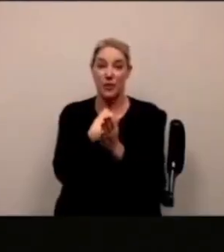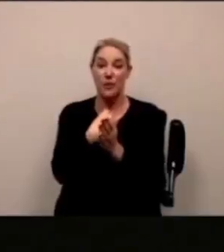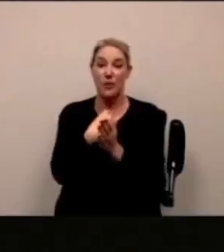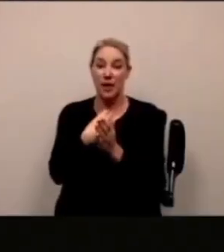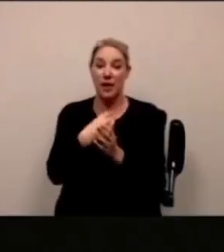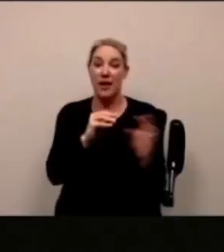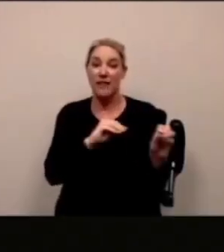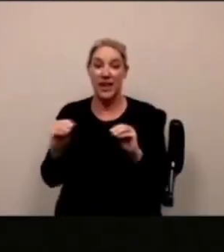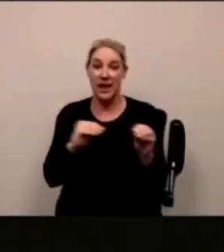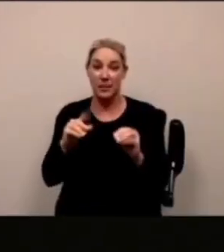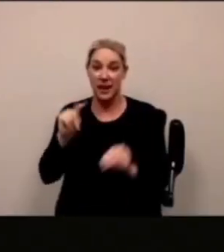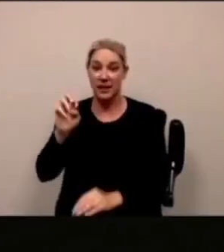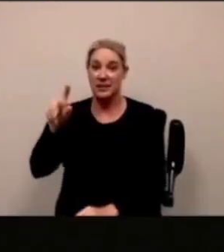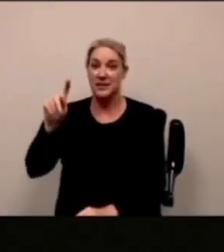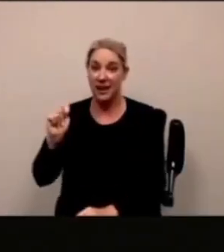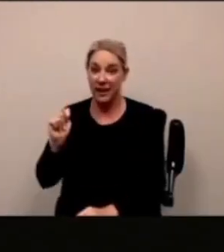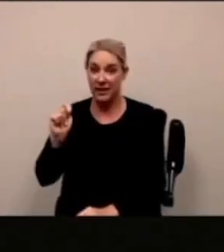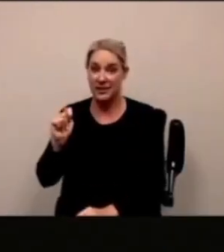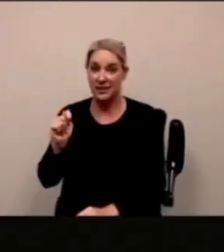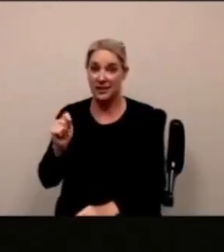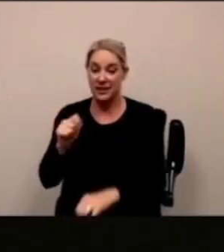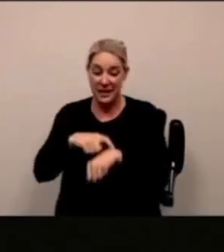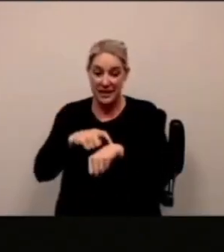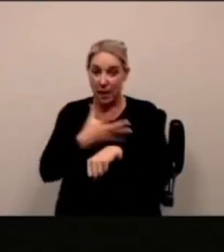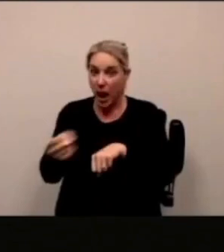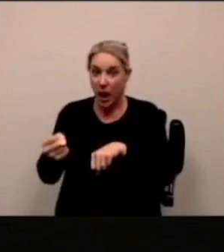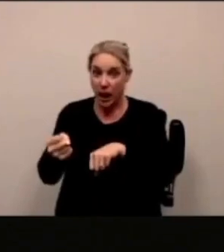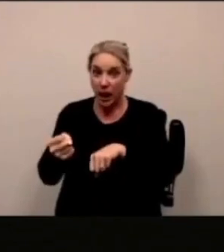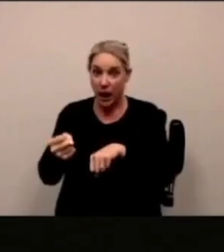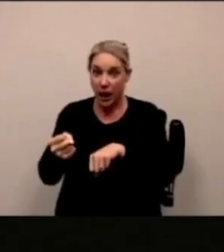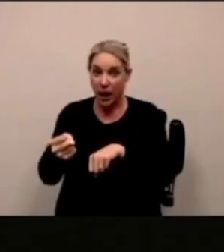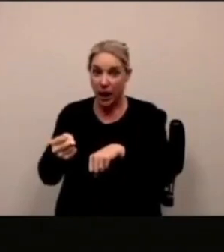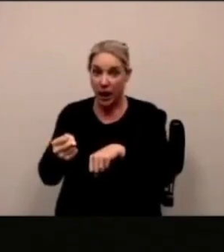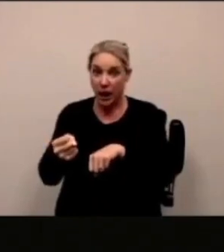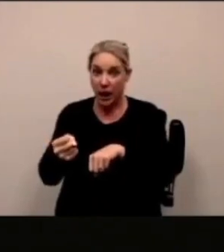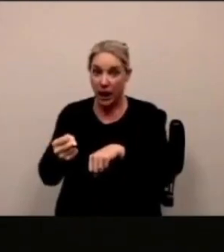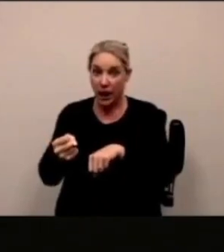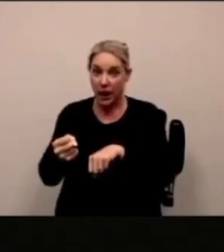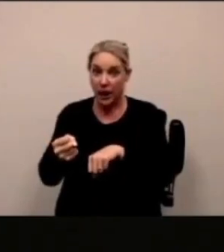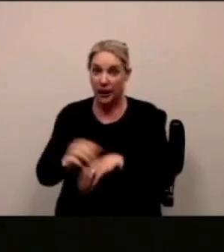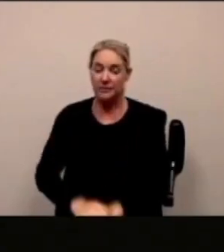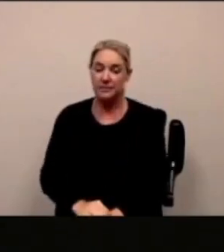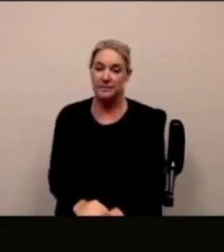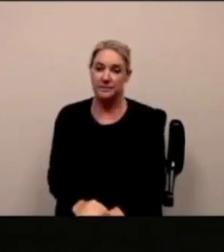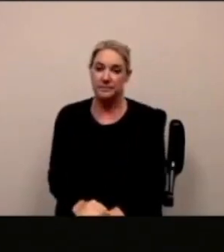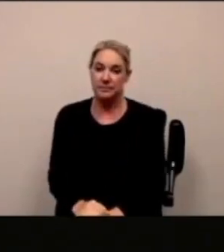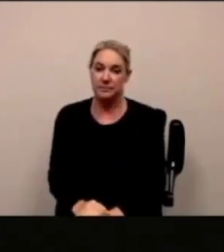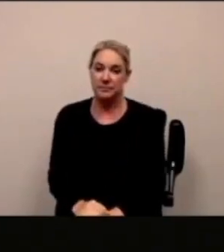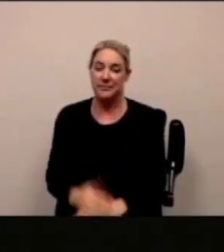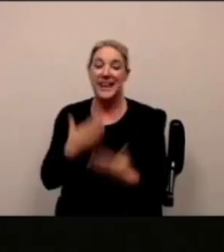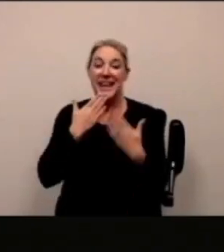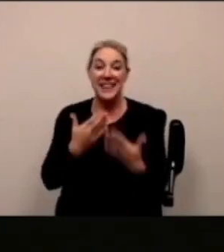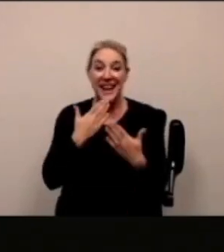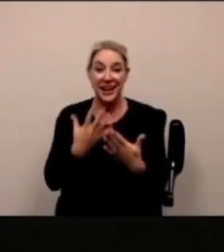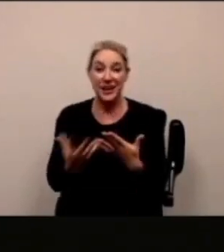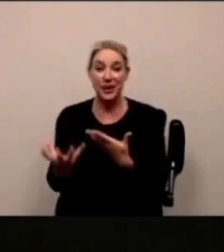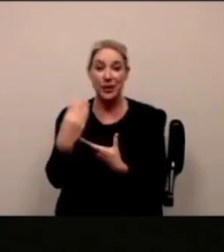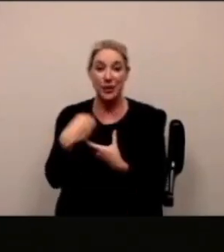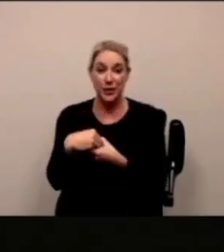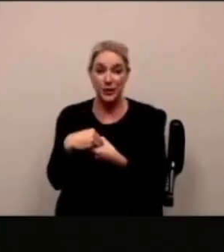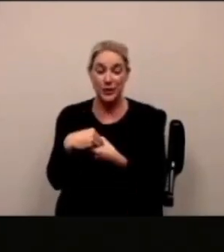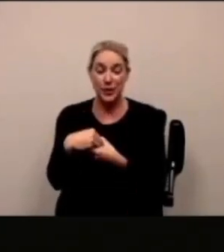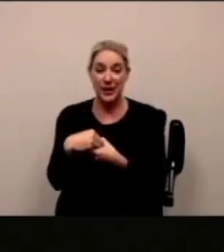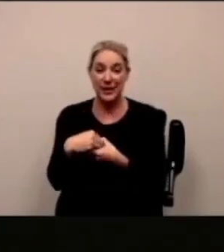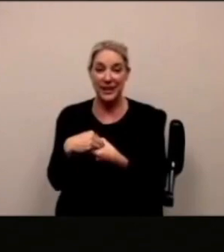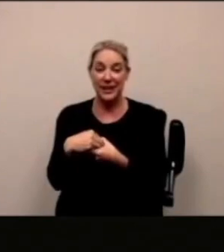いう和と可変要素を使ってあと何いくつか当てられたかという風なところができますこういう